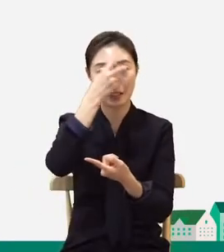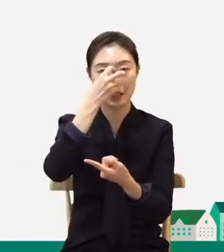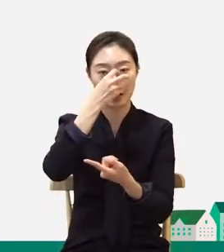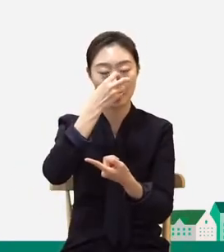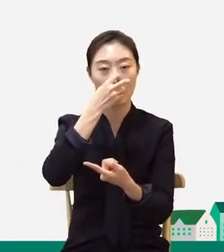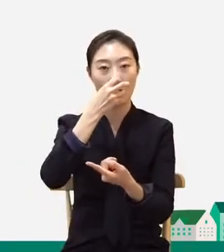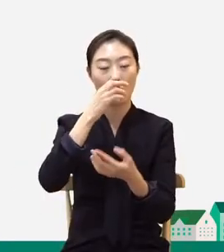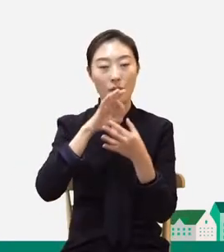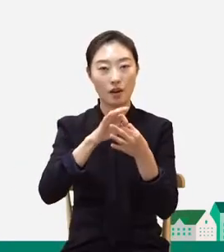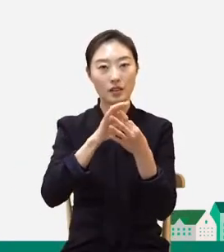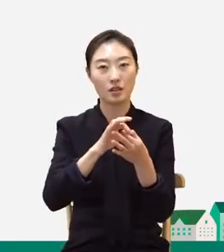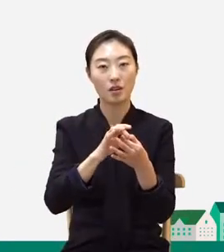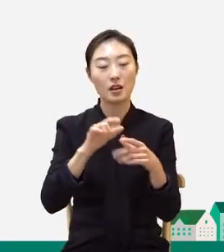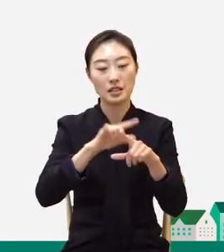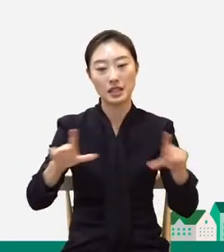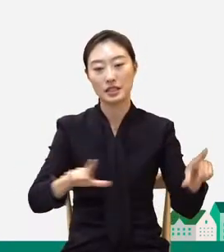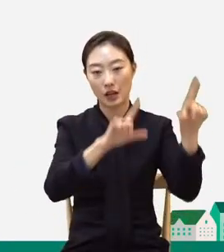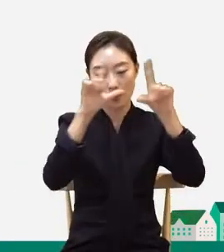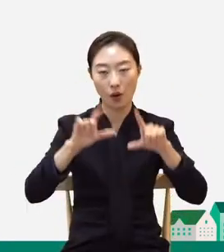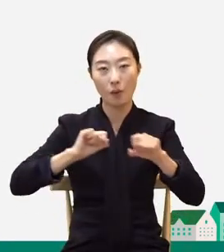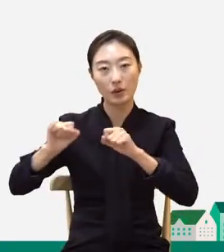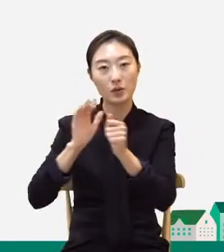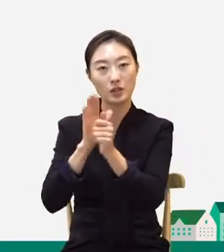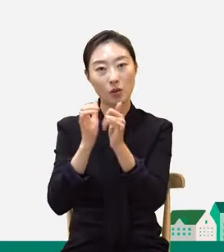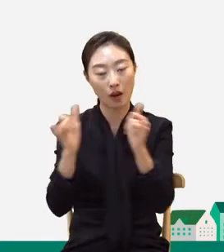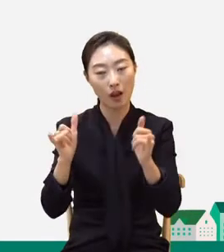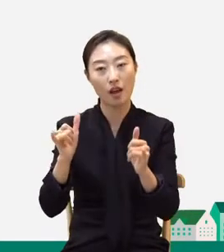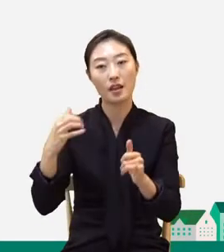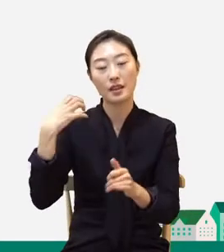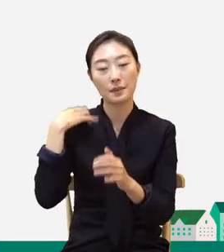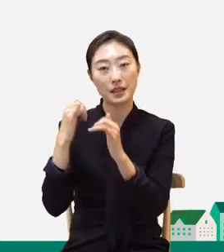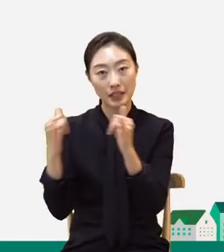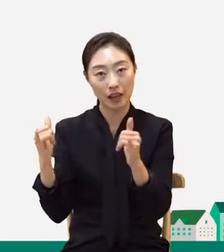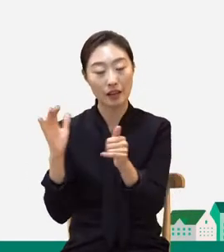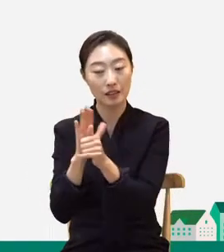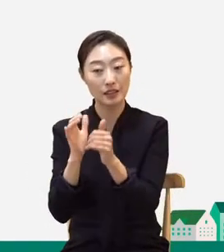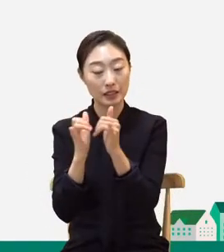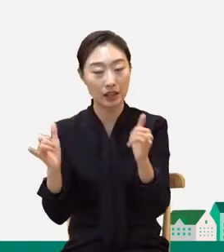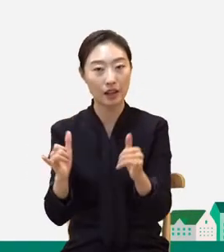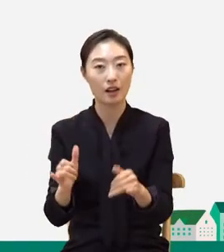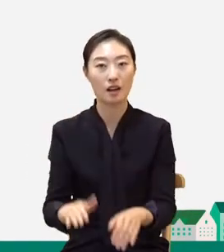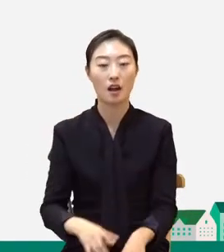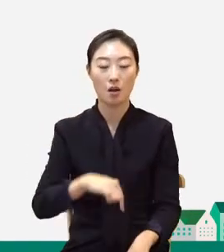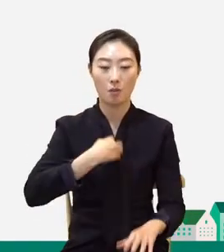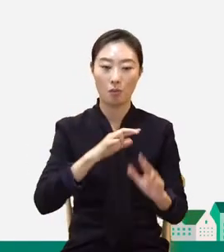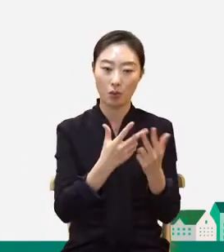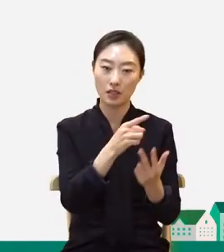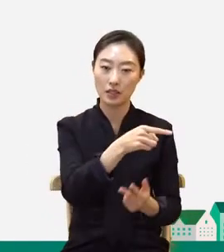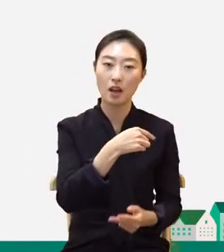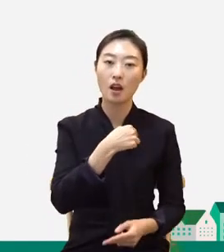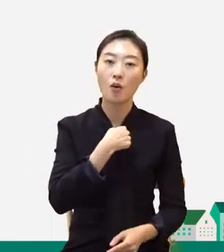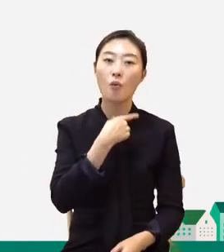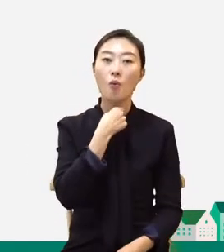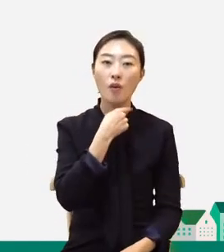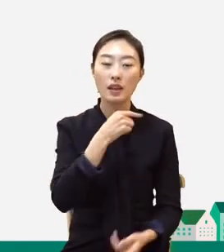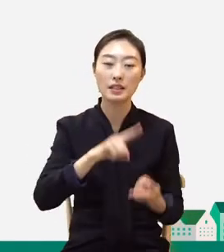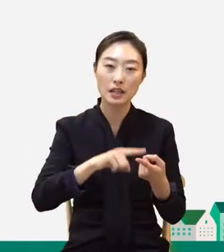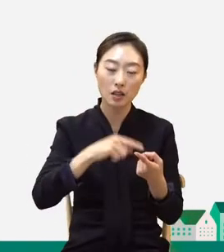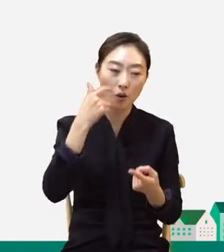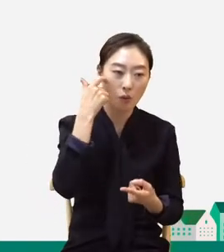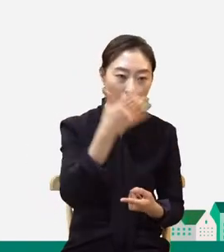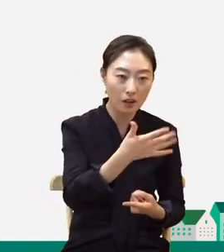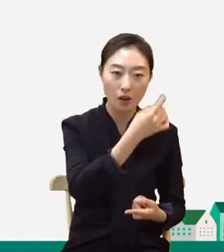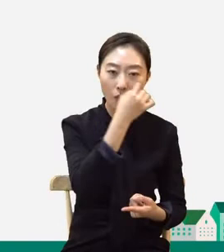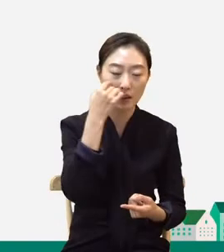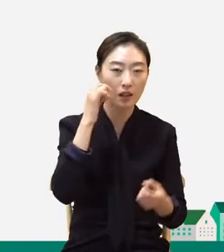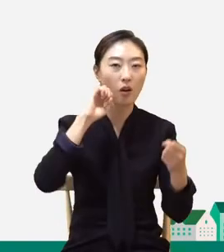일상생활에서 활동지원사나 뭐 코디네이터나 이렇게 이제 지원하는 인력들이 아무래도 당사자의 의사 확인이나 이런 부분들이